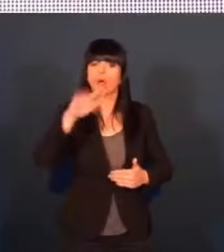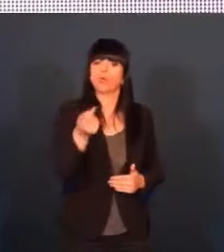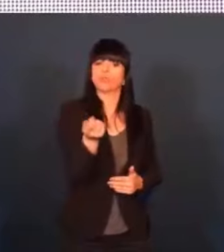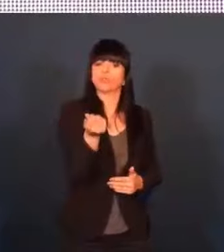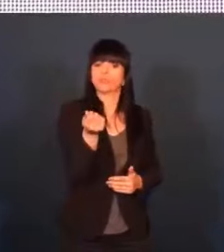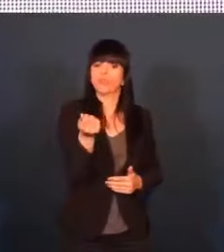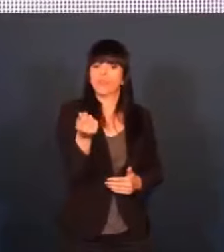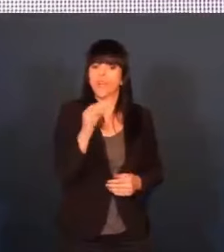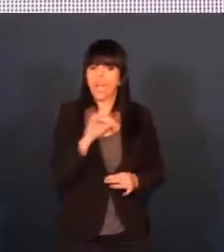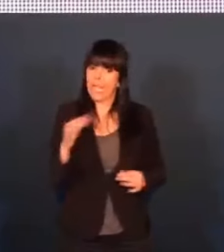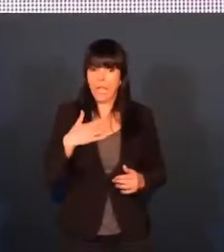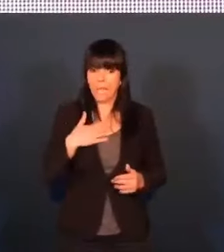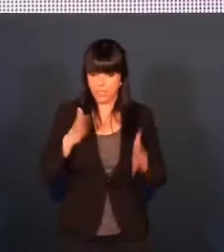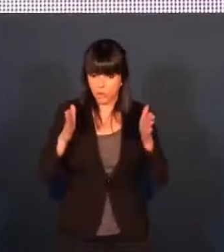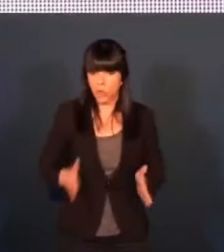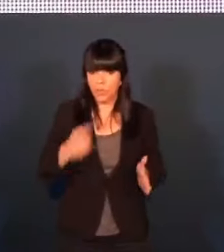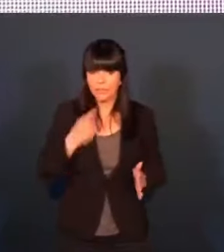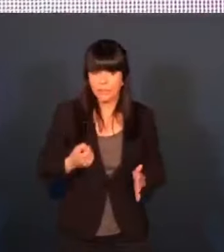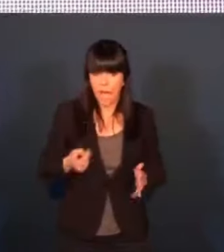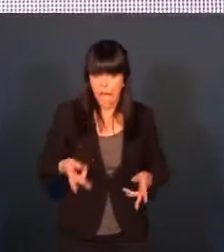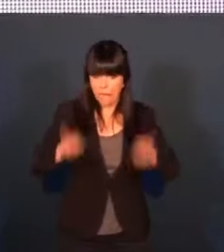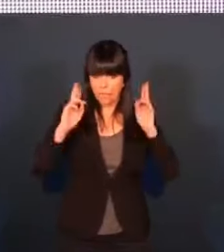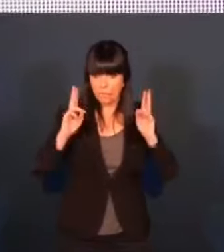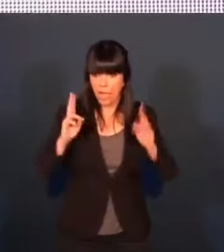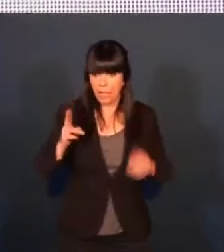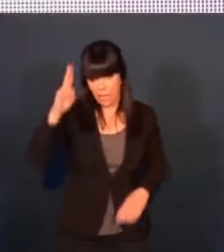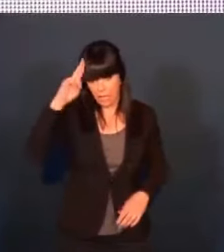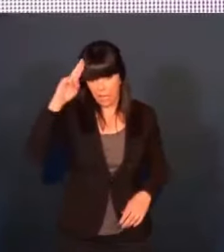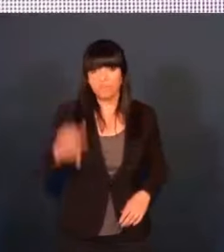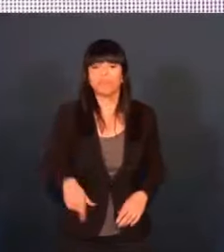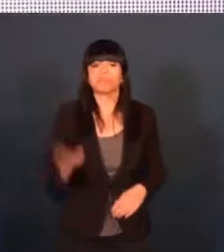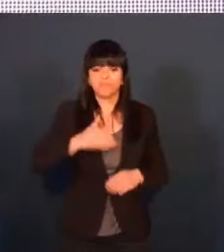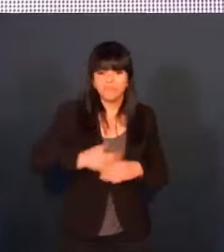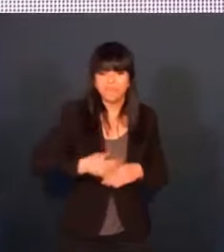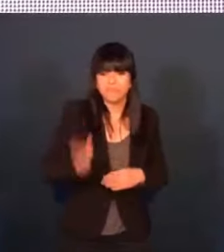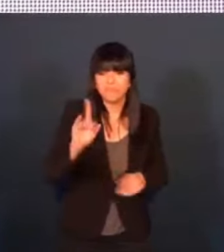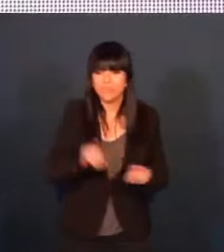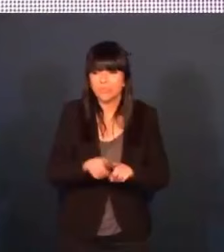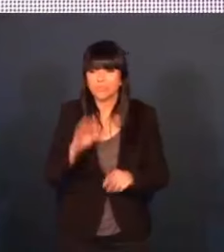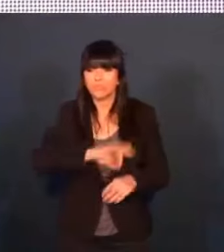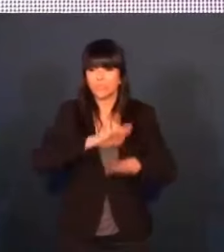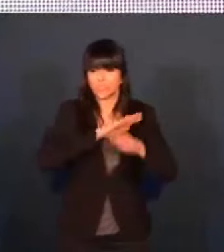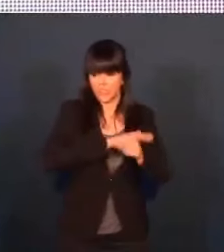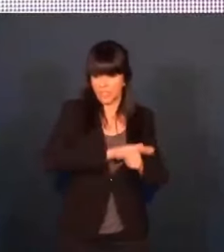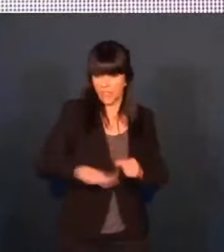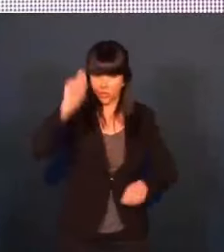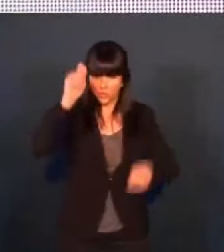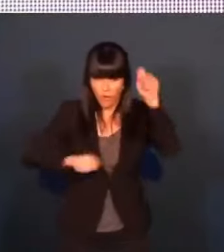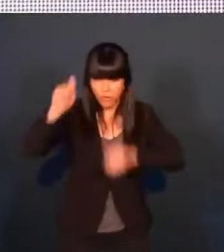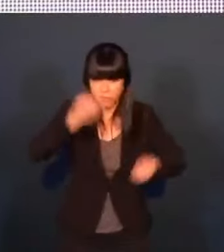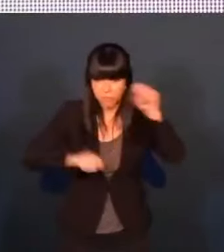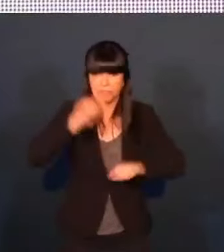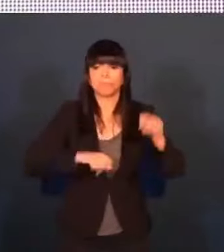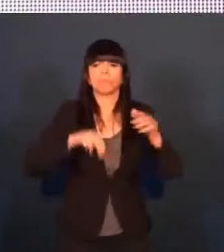какви са сроковете за изпълнение. Успешно завърши рехабилитацията на ПАВЕЦ Белмекен и усилено